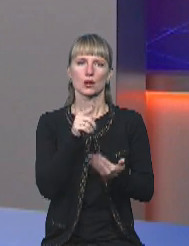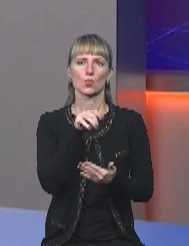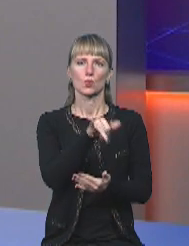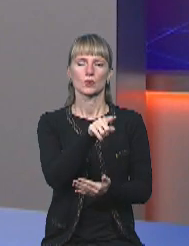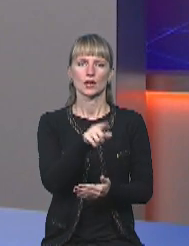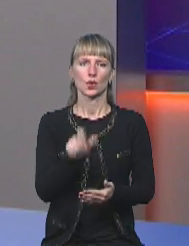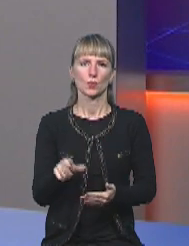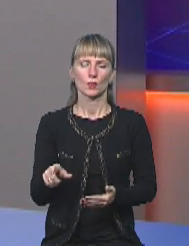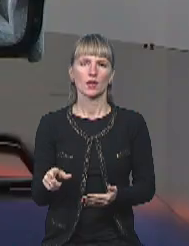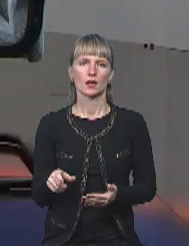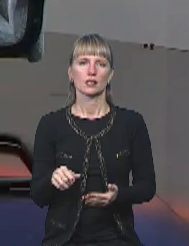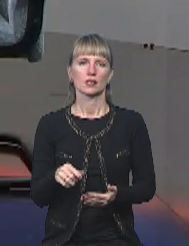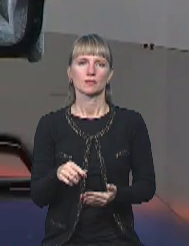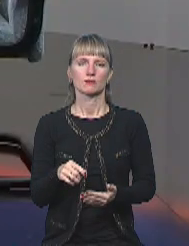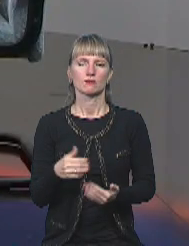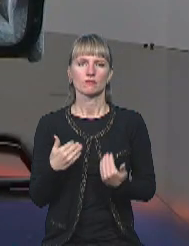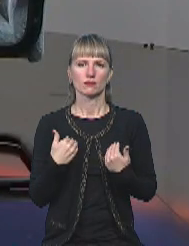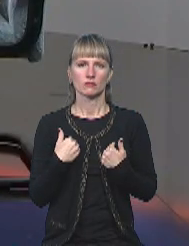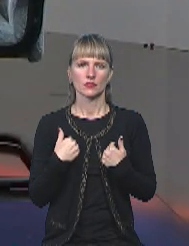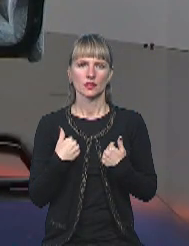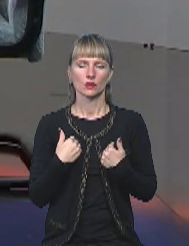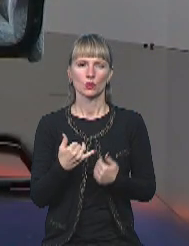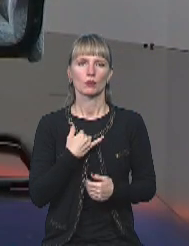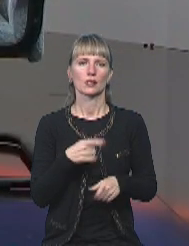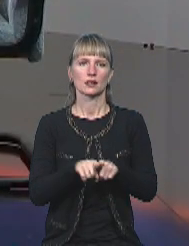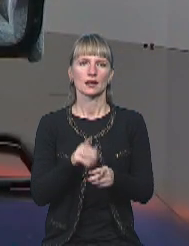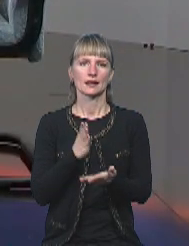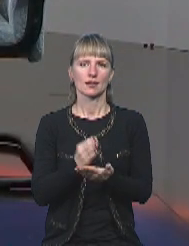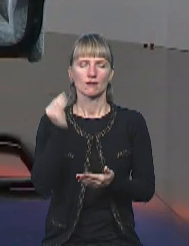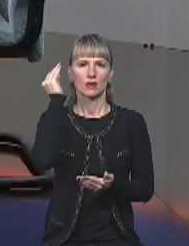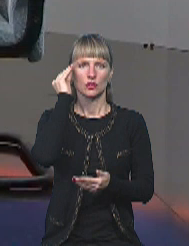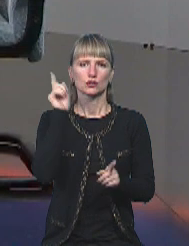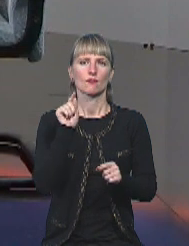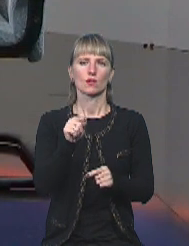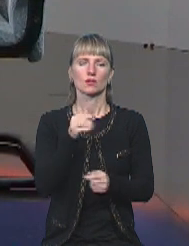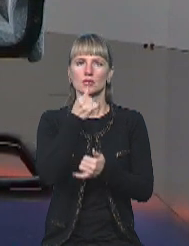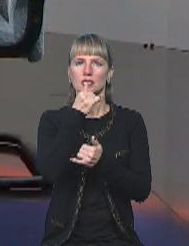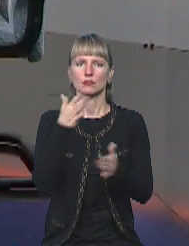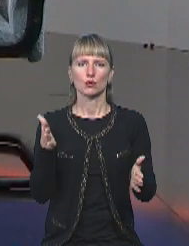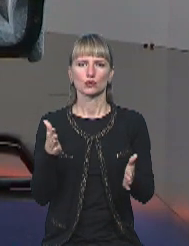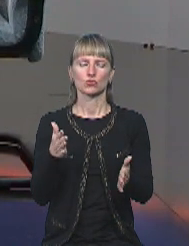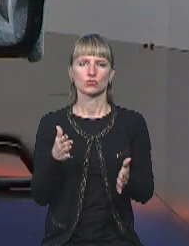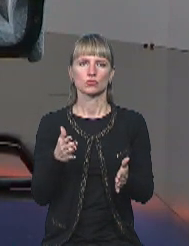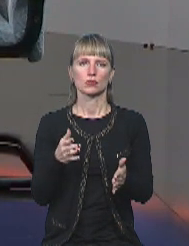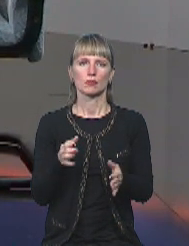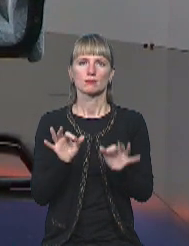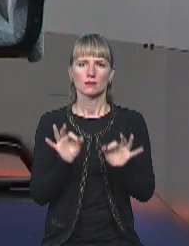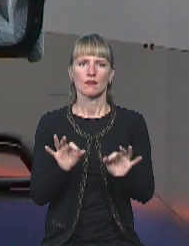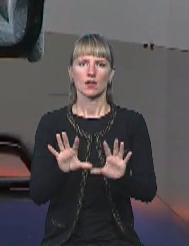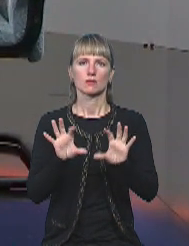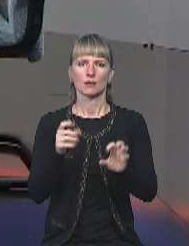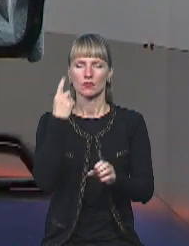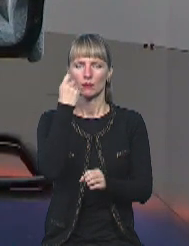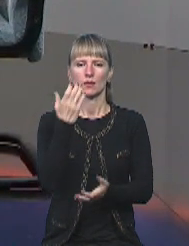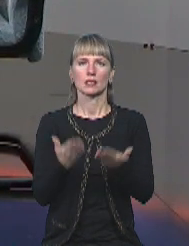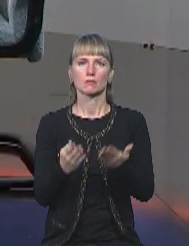людей, ну, я так, в мене таке є враження, що вони не зможуть адекватно сприймати